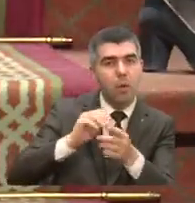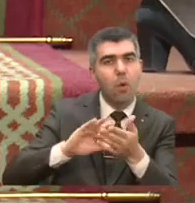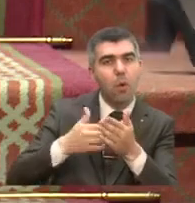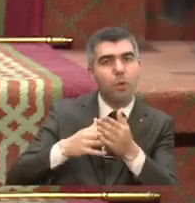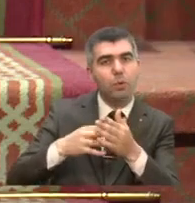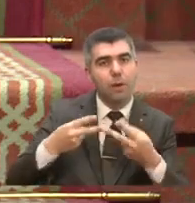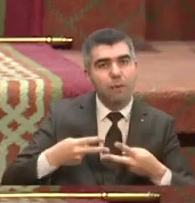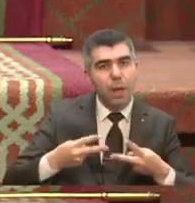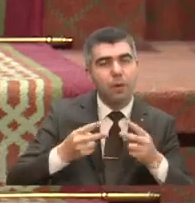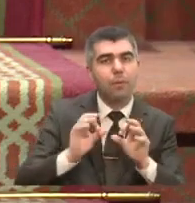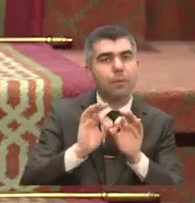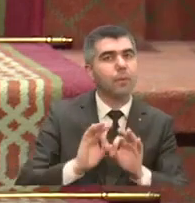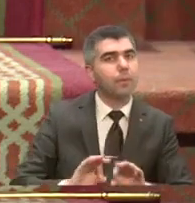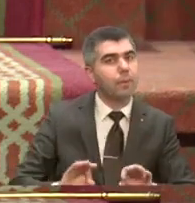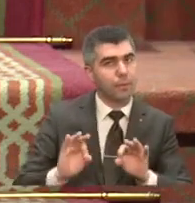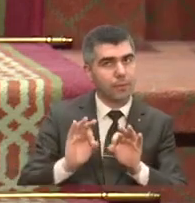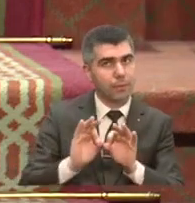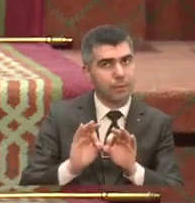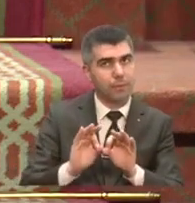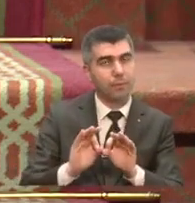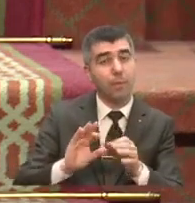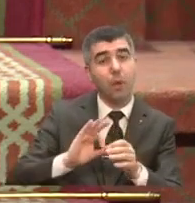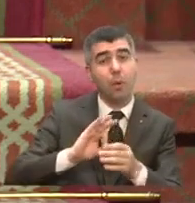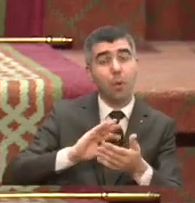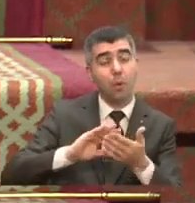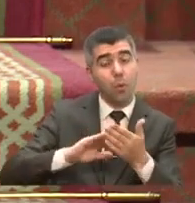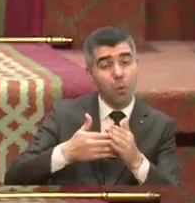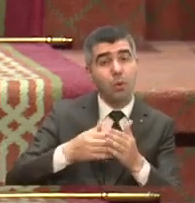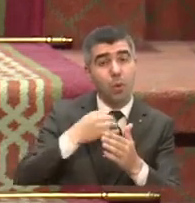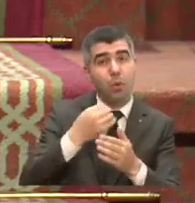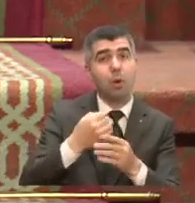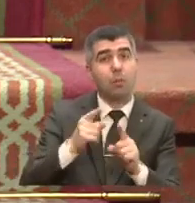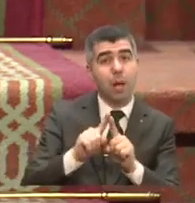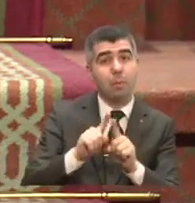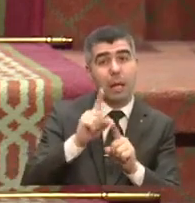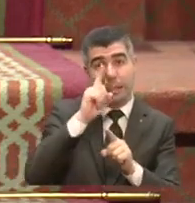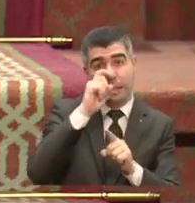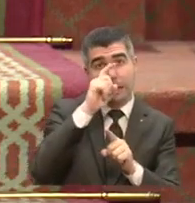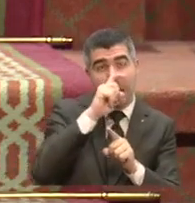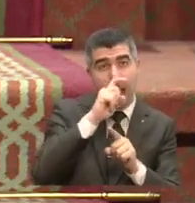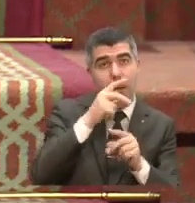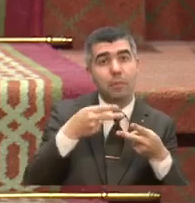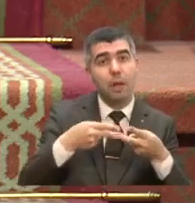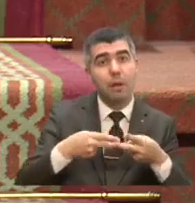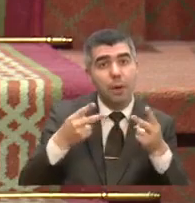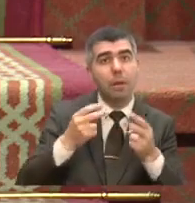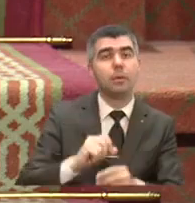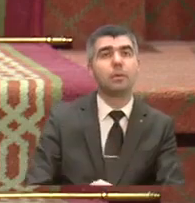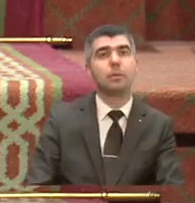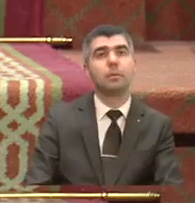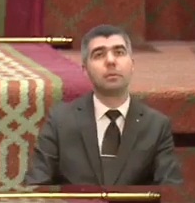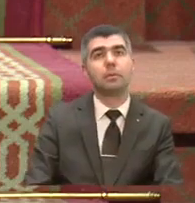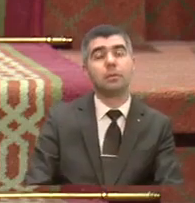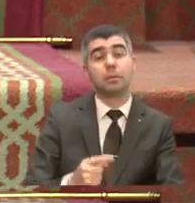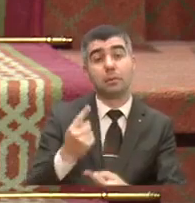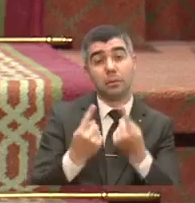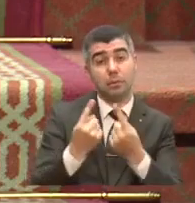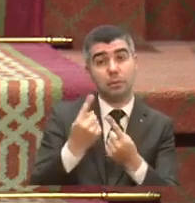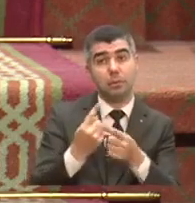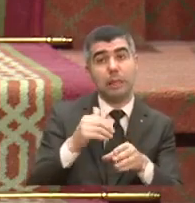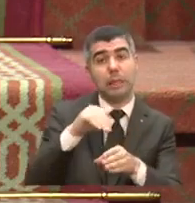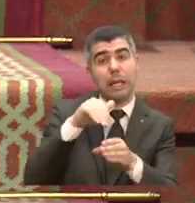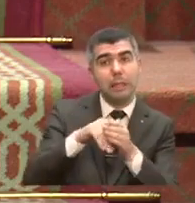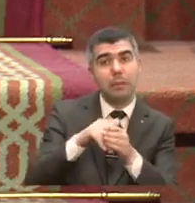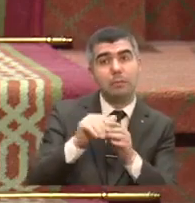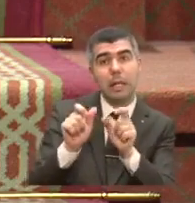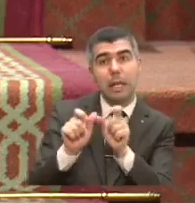أنها لم تأخذ بعين الاعتبار كل التحذيرات والرسائل التنبيهية التي توجه إليها سواء من طرف الأحزاب أو المواطنين فيما